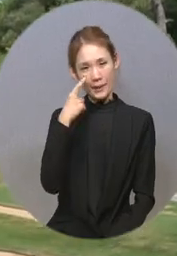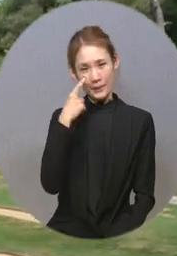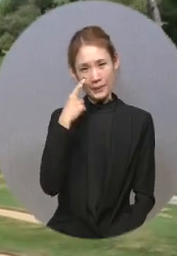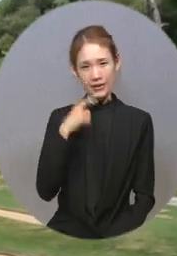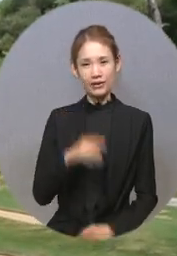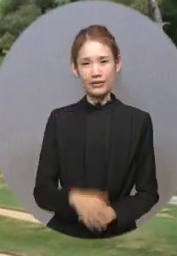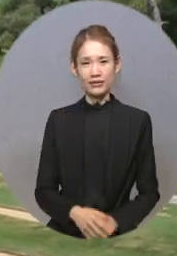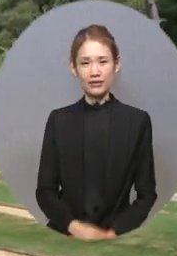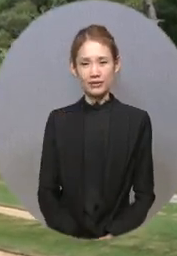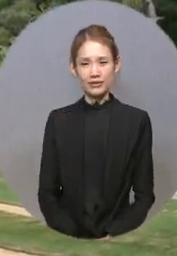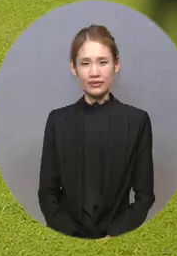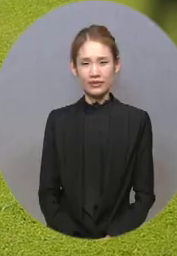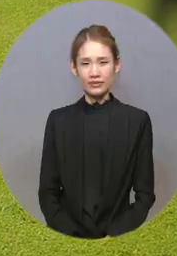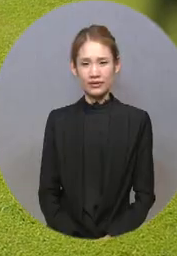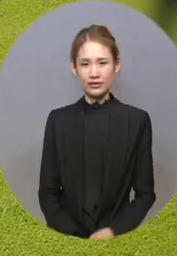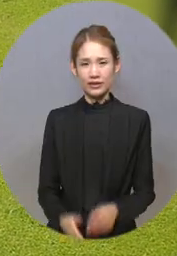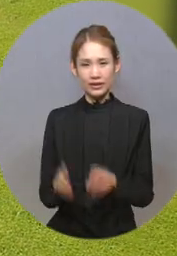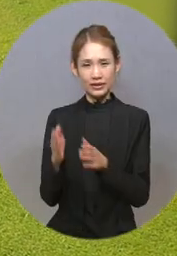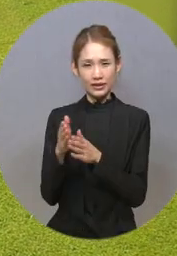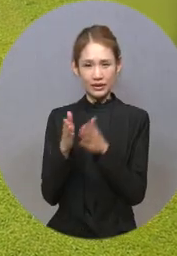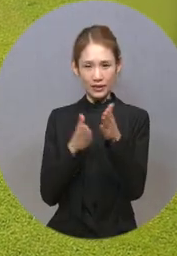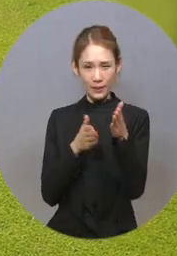첫홀이니까 살짝 귀때 왼쪽 보고.